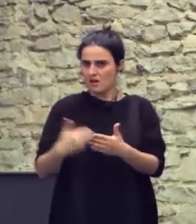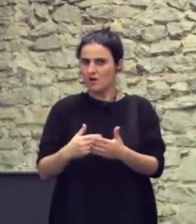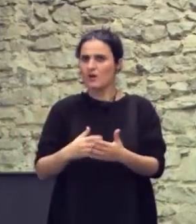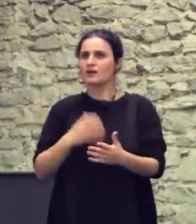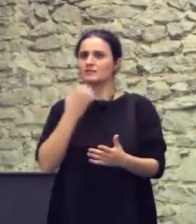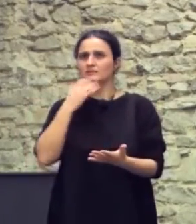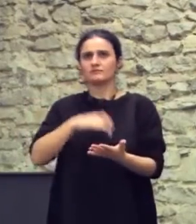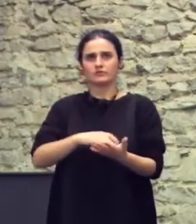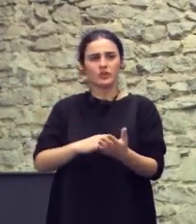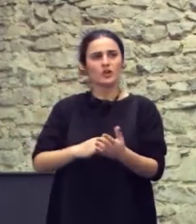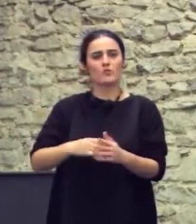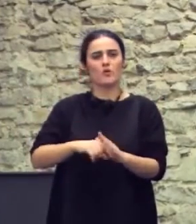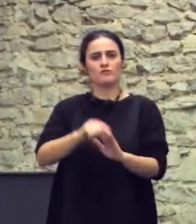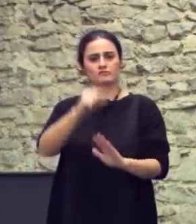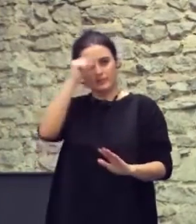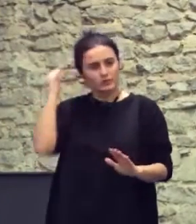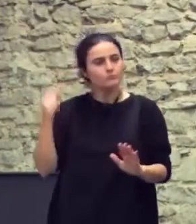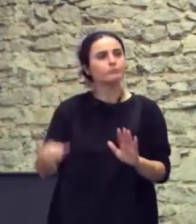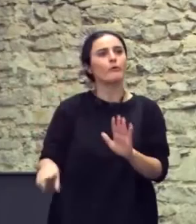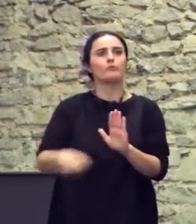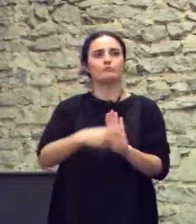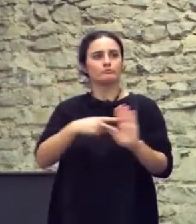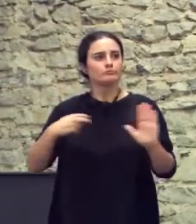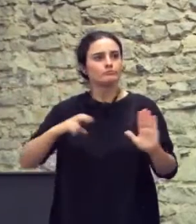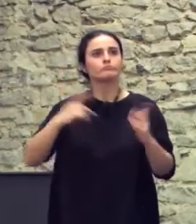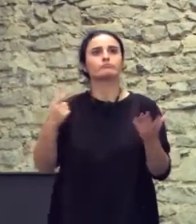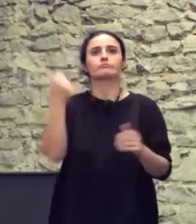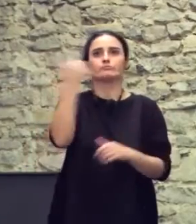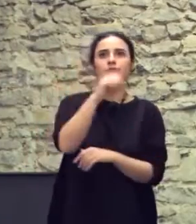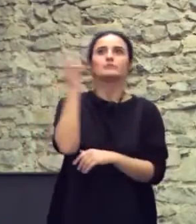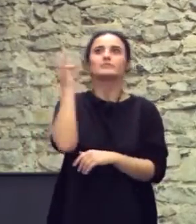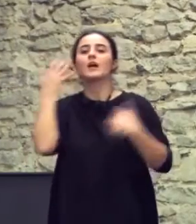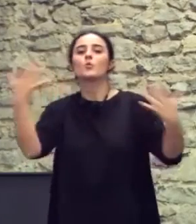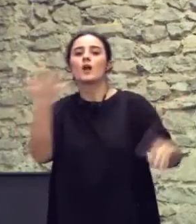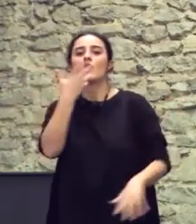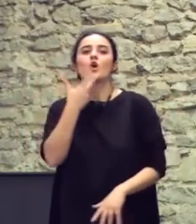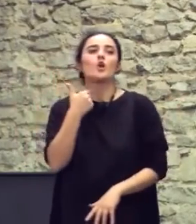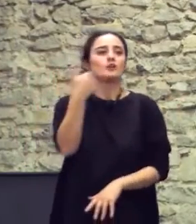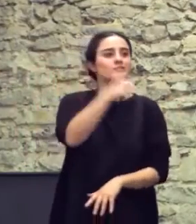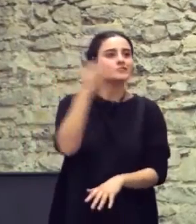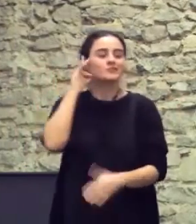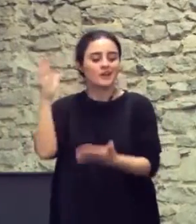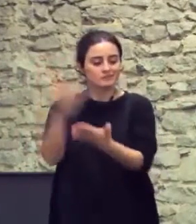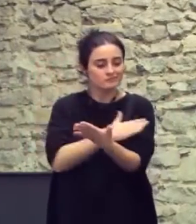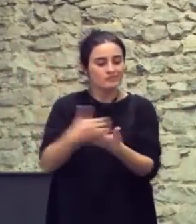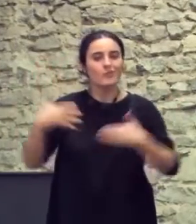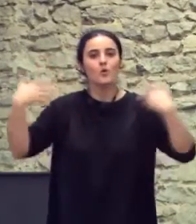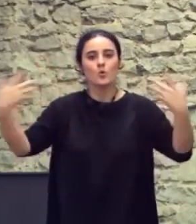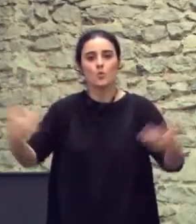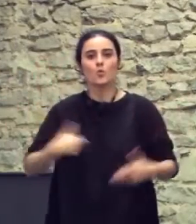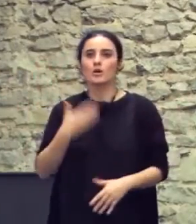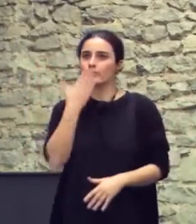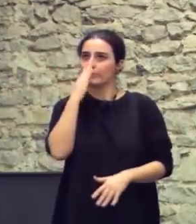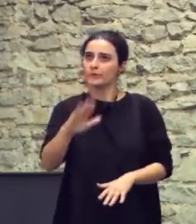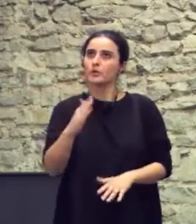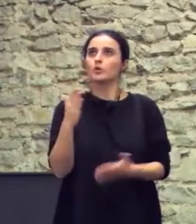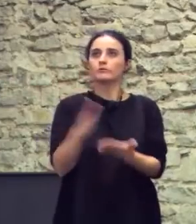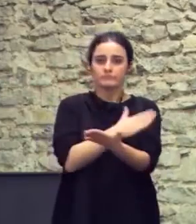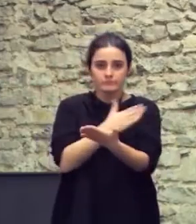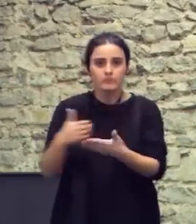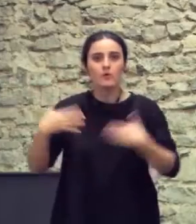zeintzuk diren genero estereotipoak, kuestionatzerak orduan ze kolori diren neskatoenak eta ze kolori diren mutikoenak, ze portaera, ze janzkera, zer ez